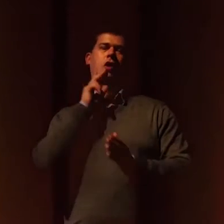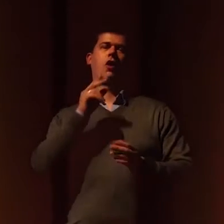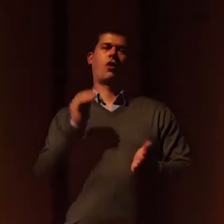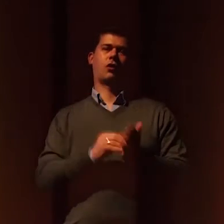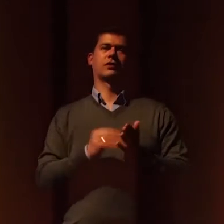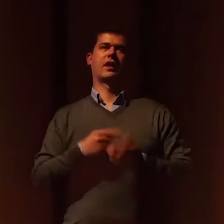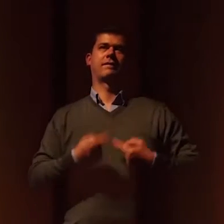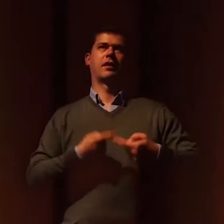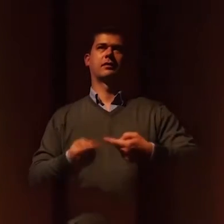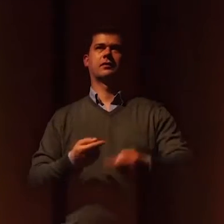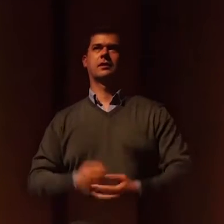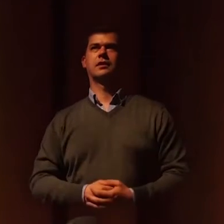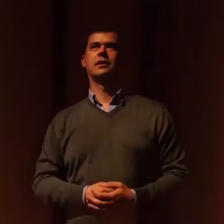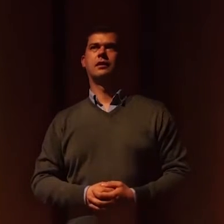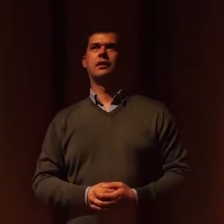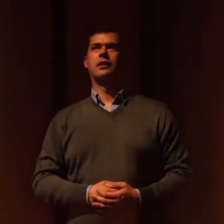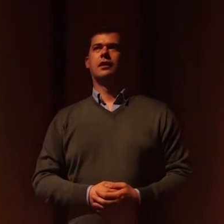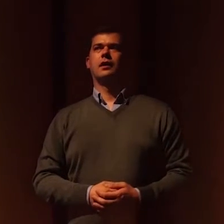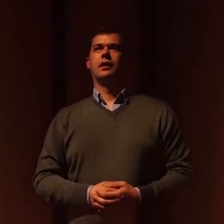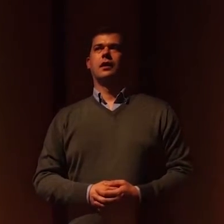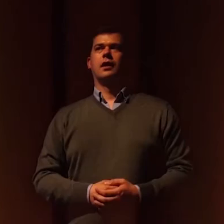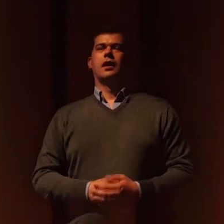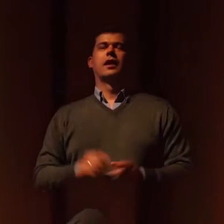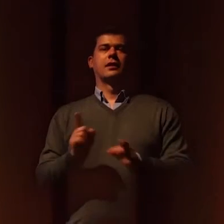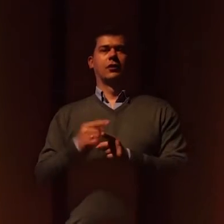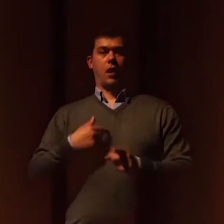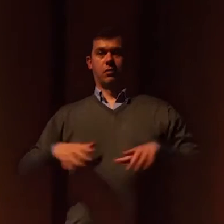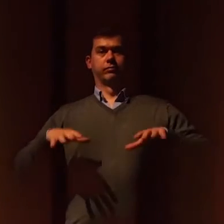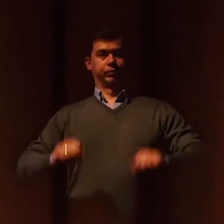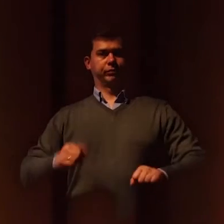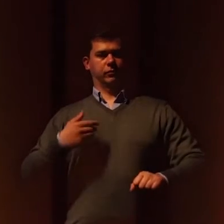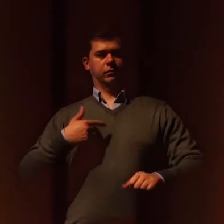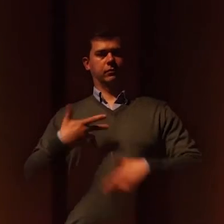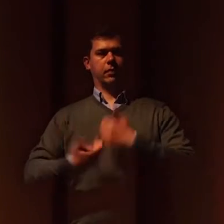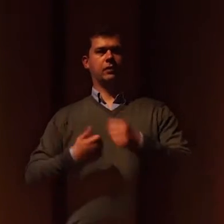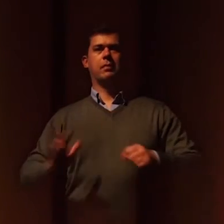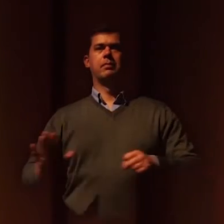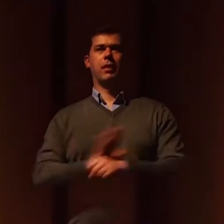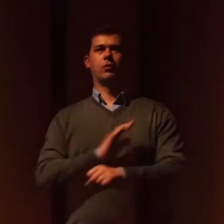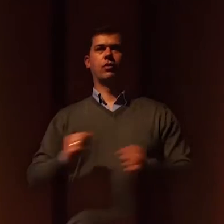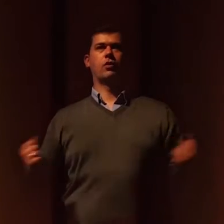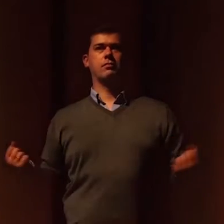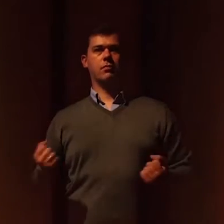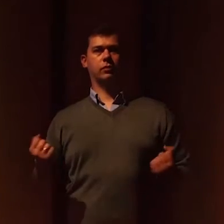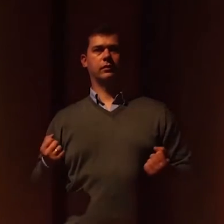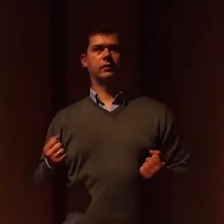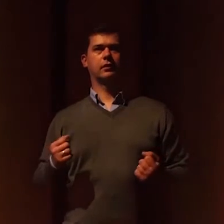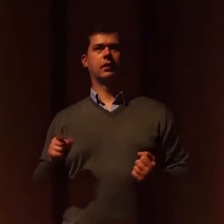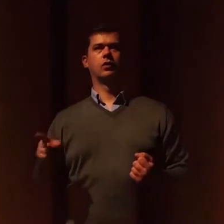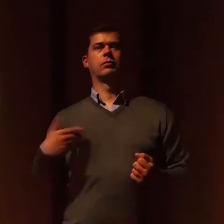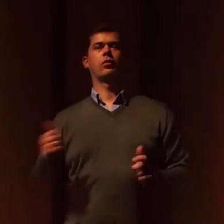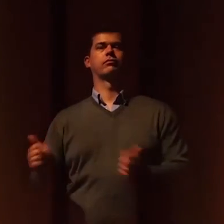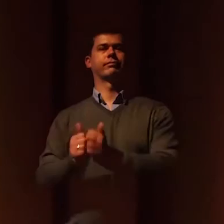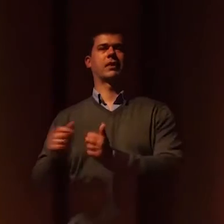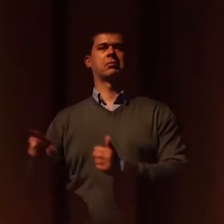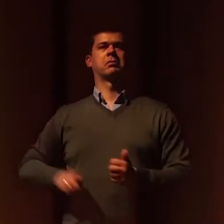na przeszkodzie w momencie kiedy ja objęłam stanowisko ministrem